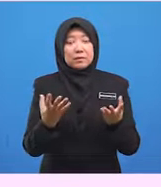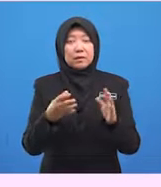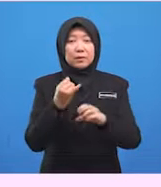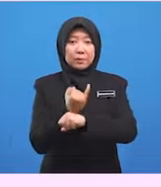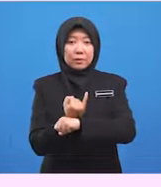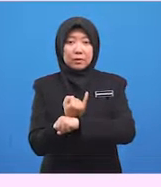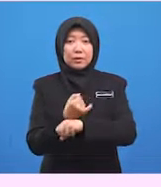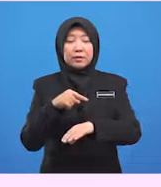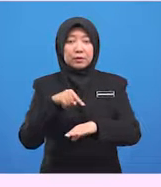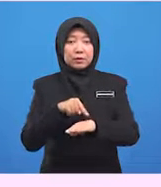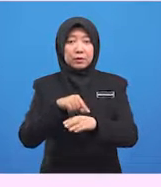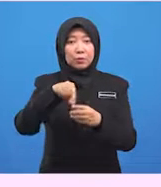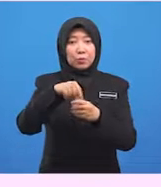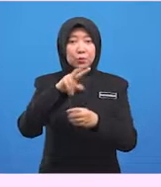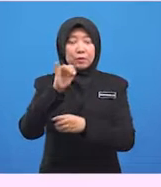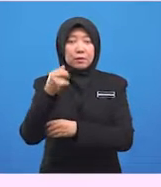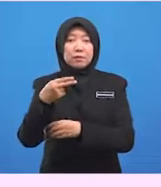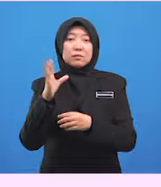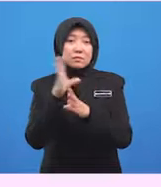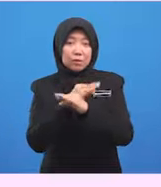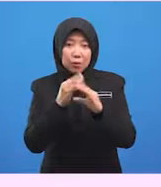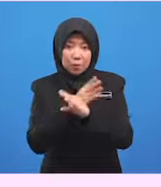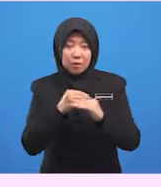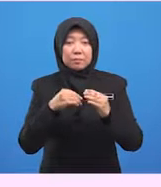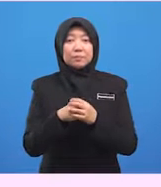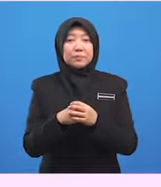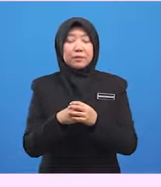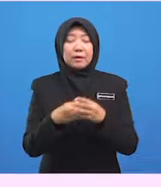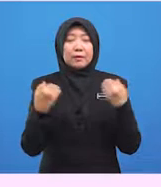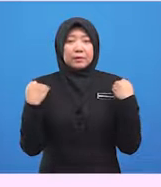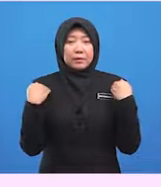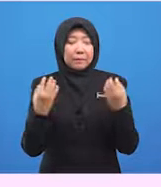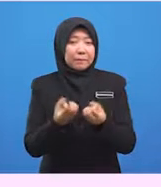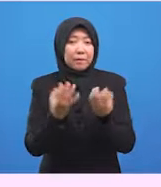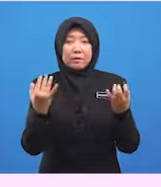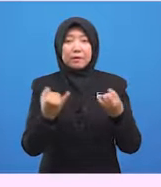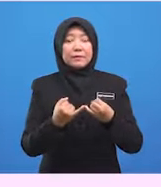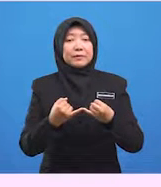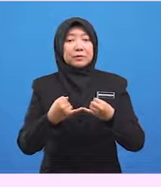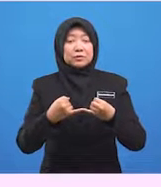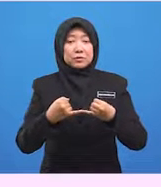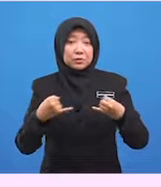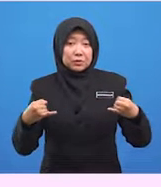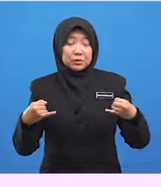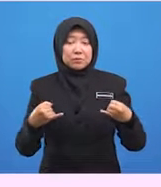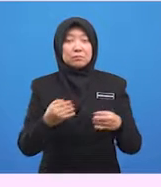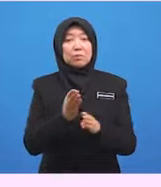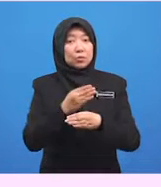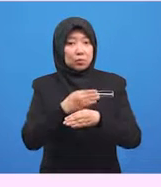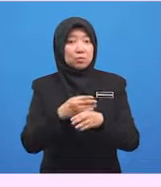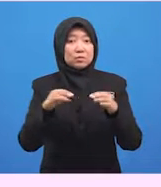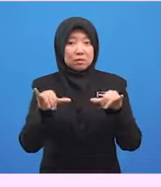tembikar Higuain yah Syawal demikian ini mempunyai berbagai jenis bentuk saez